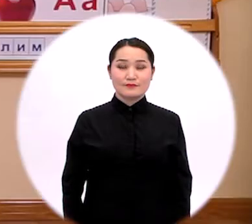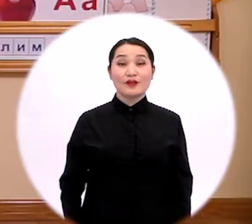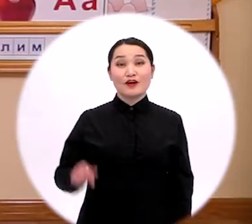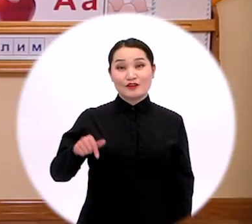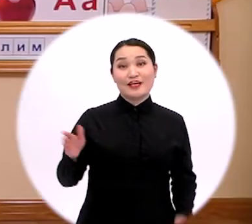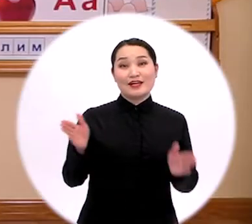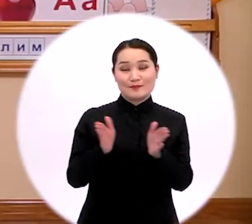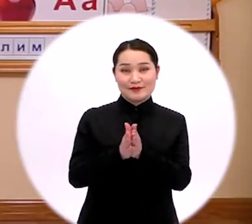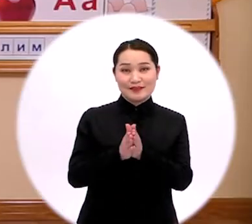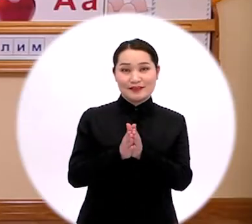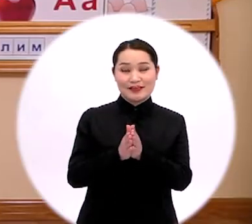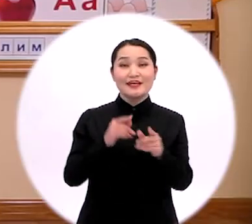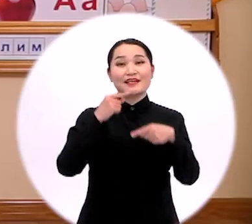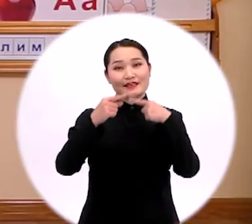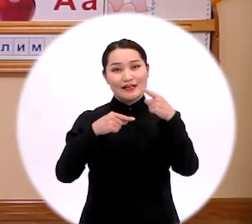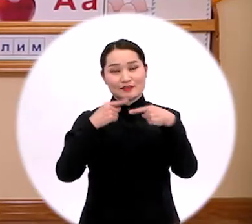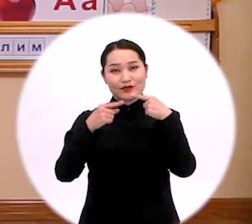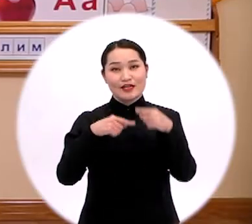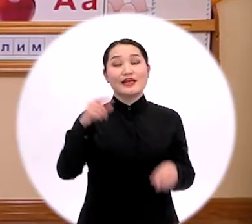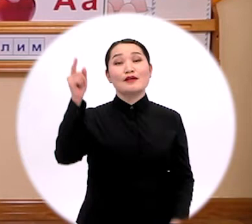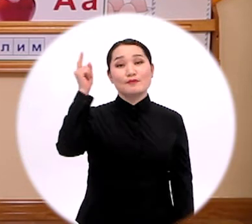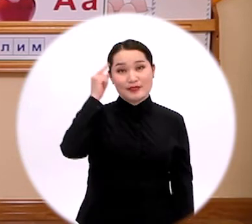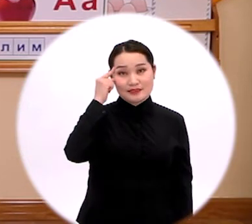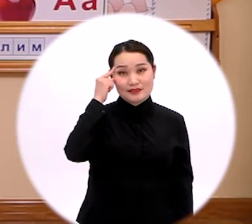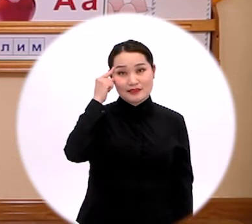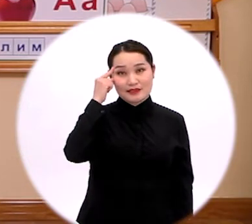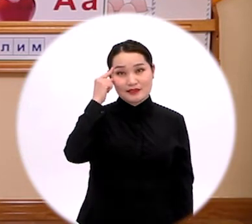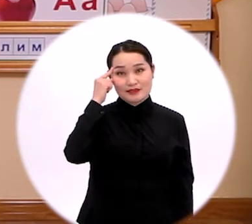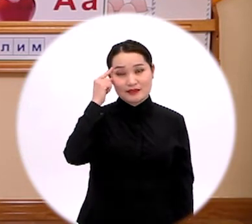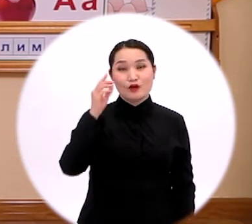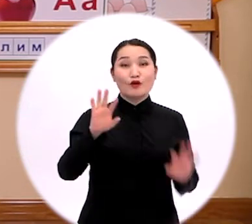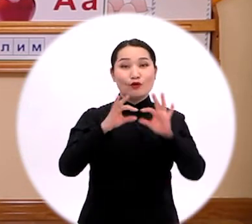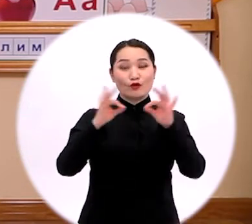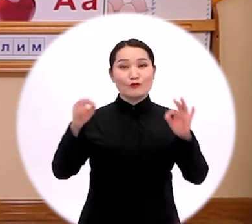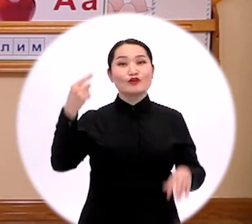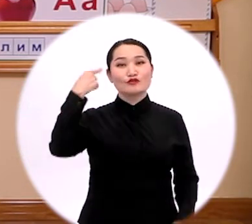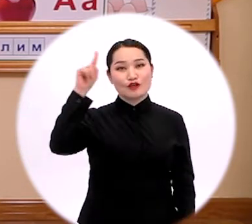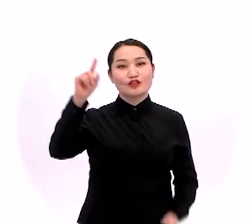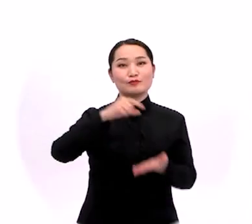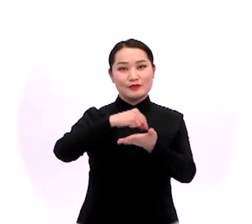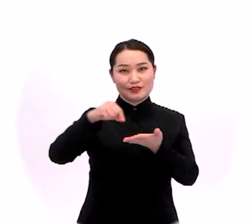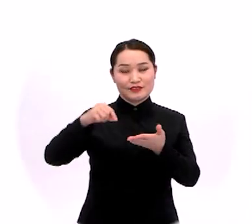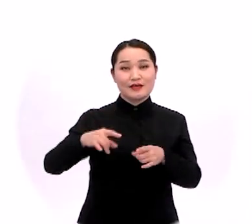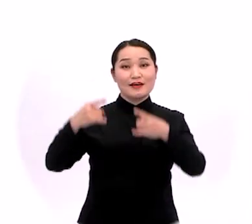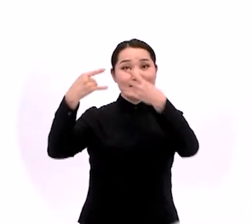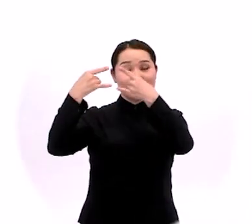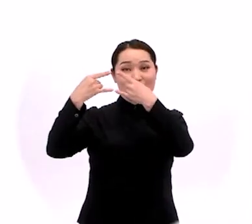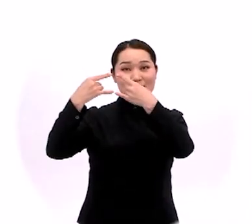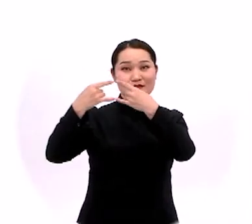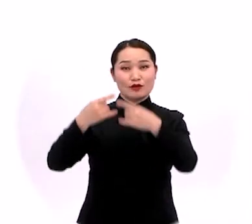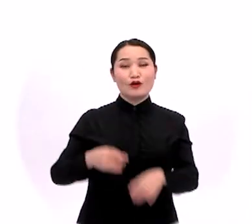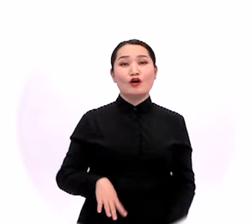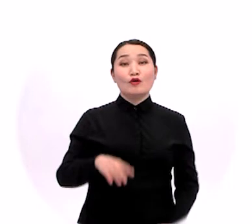Одоо бүгдээрээ саяхан ярилцсан мэдсэн зүйлсийнхаа талаар өгүүлбэр зохиож бичээ. Багшин дэлгэцэнд